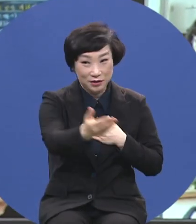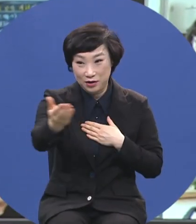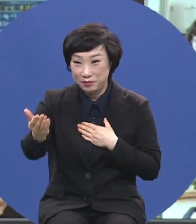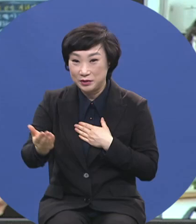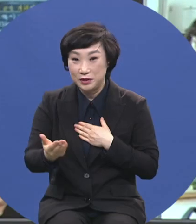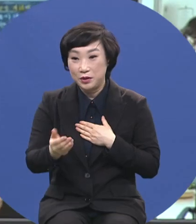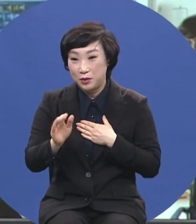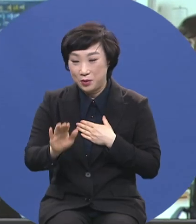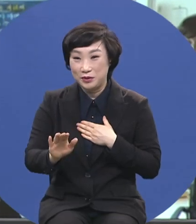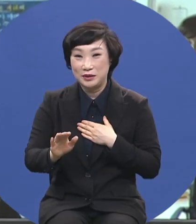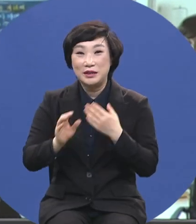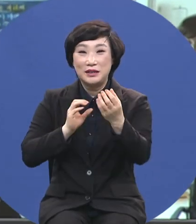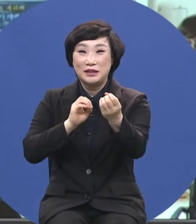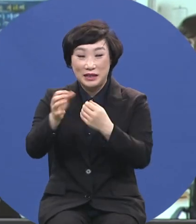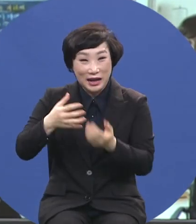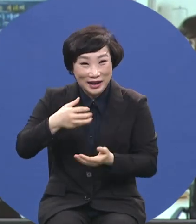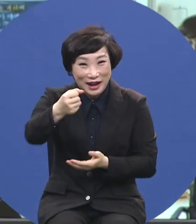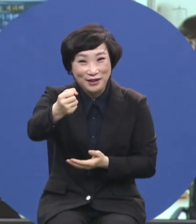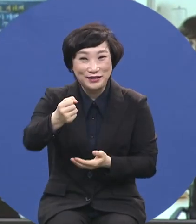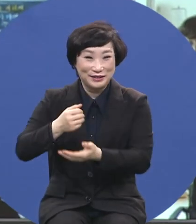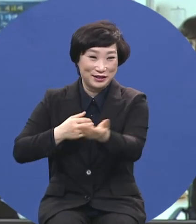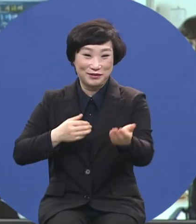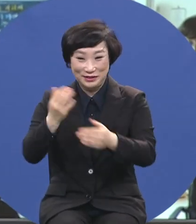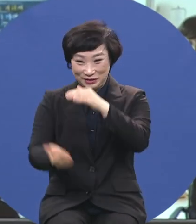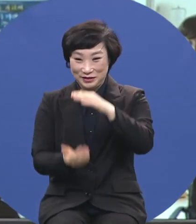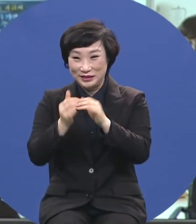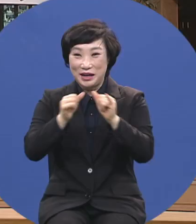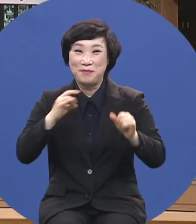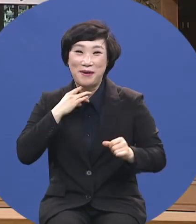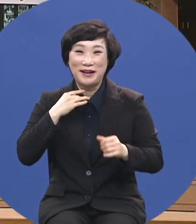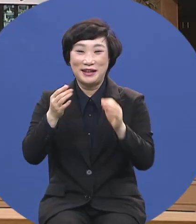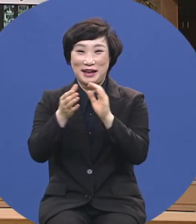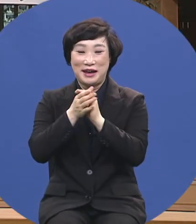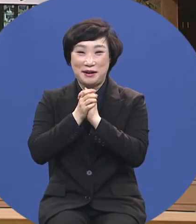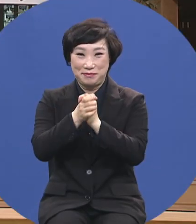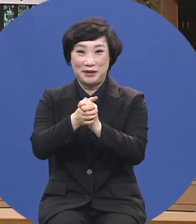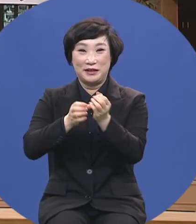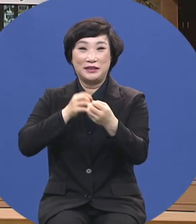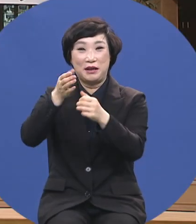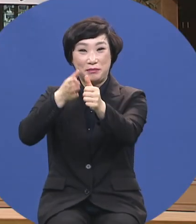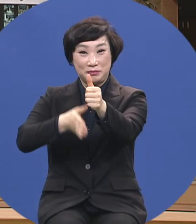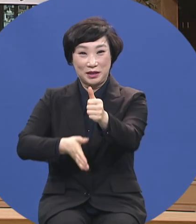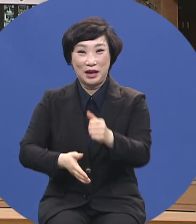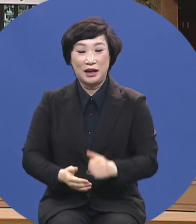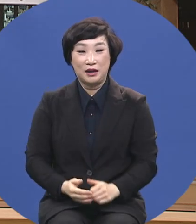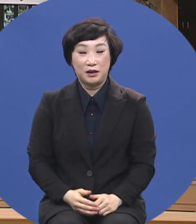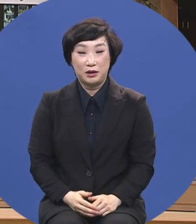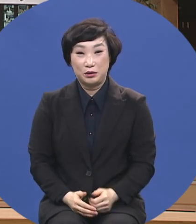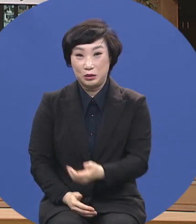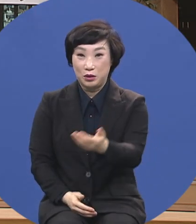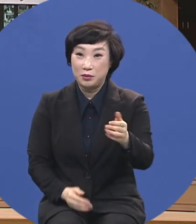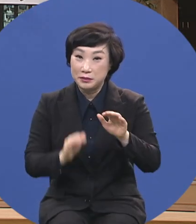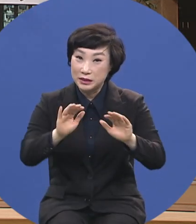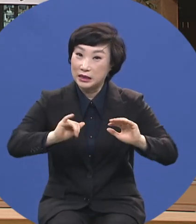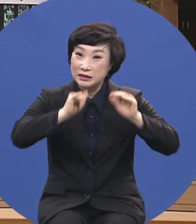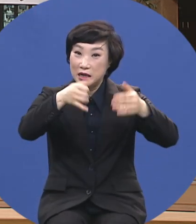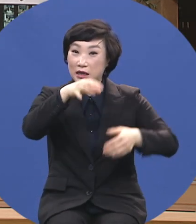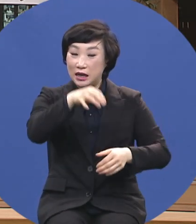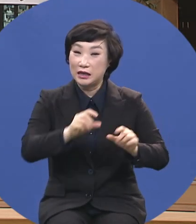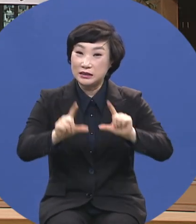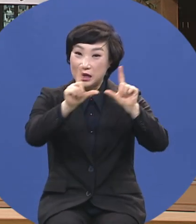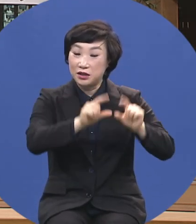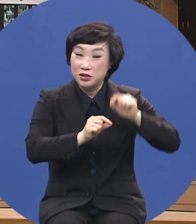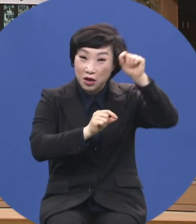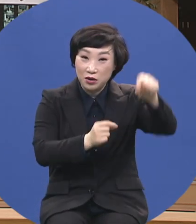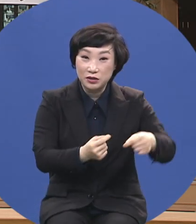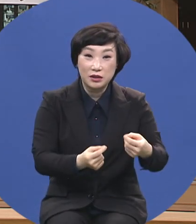여러분에게 이루어지신 분만 아멘 합시다. 자, 이 세상에 영원히 살